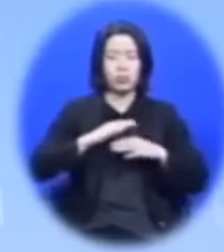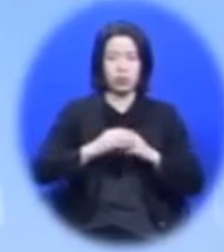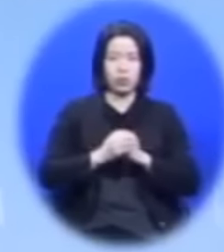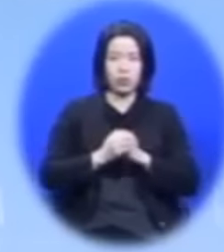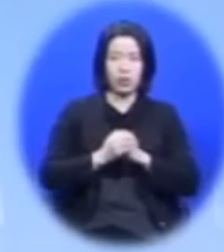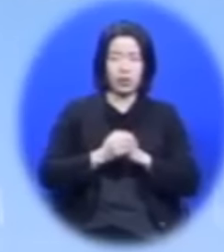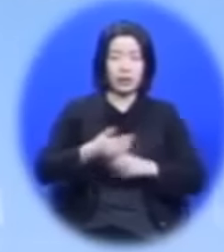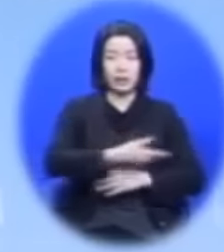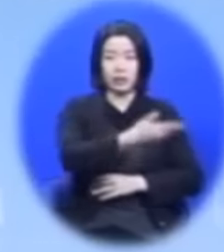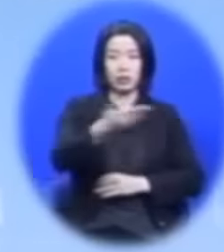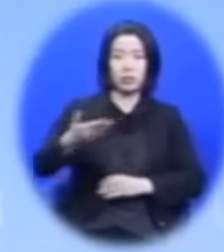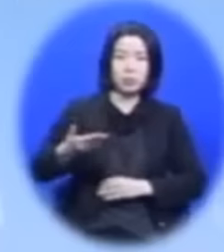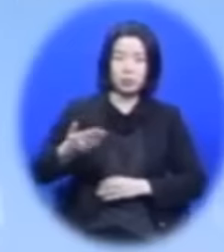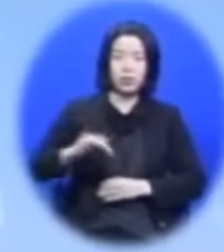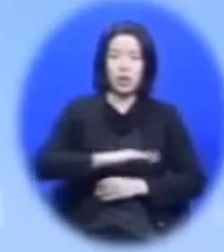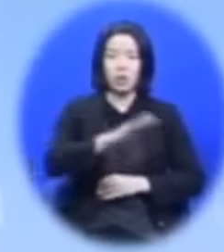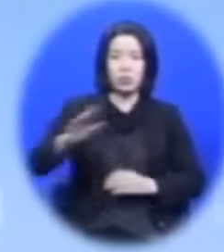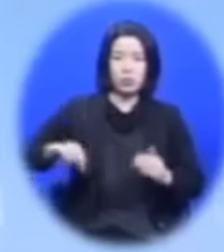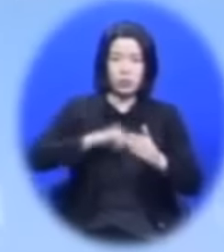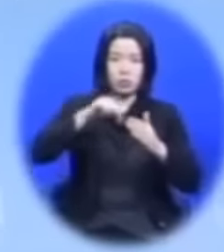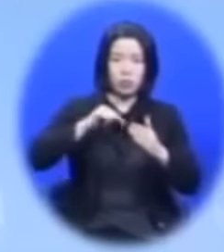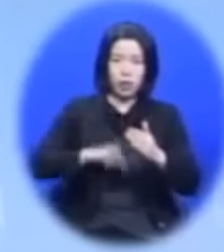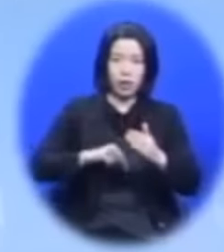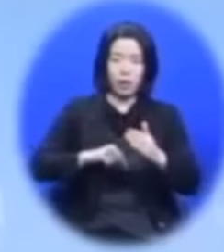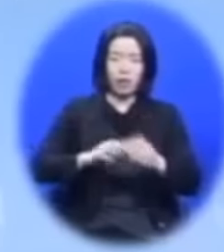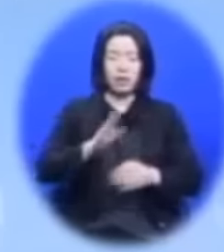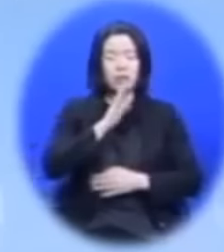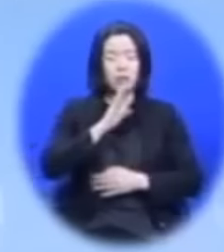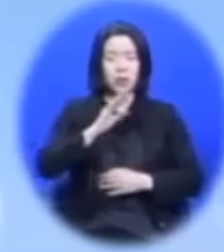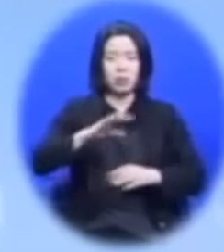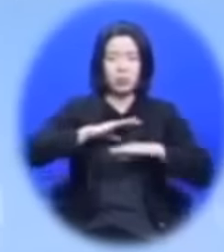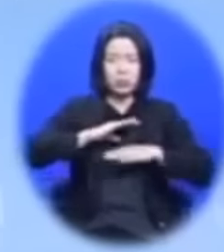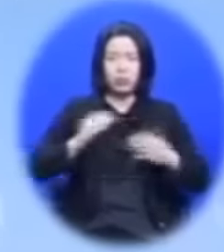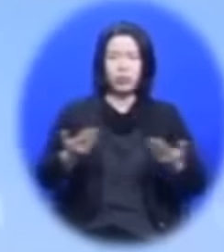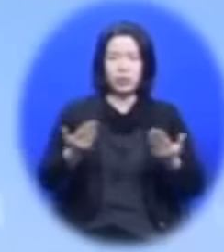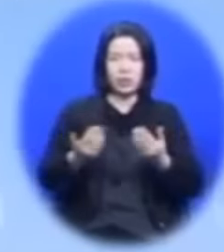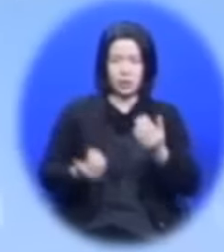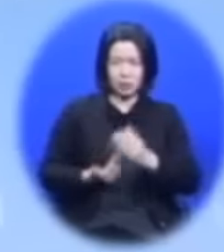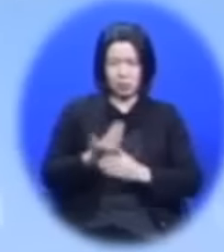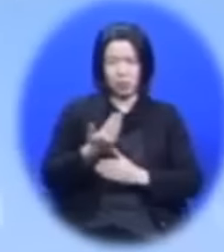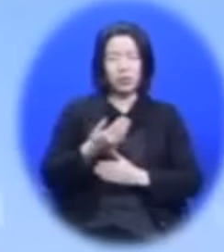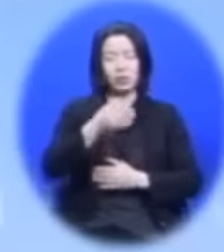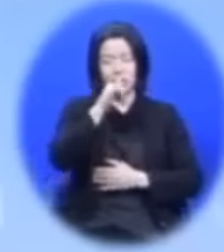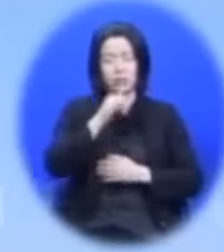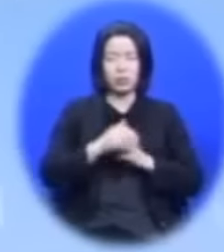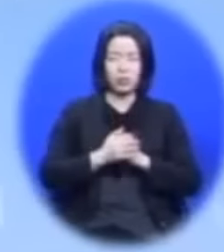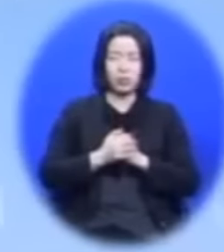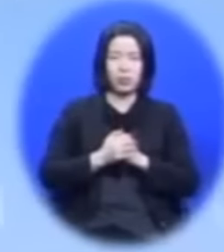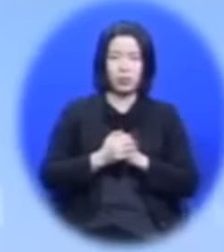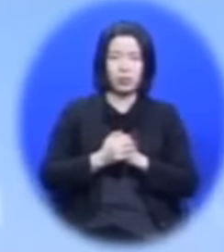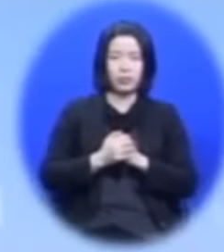여러분, 우리 속에 정말 무서운 일들이 일어나고 있습니다.